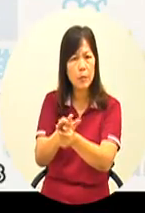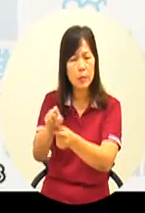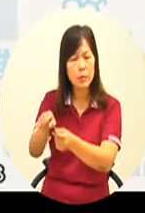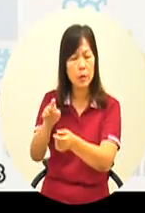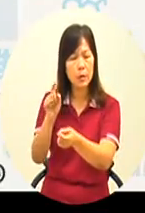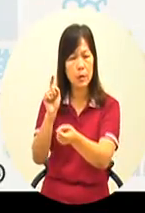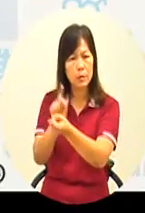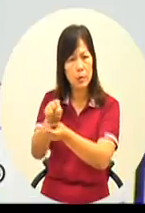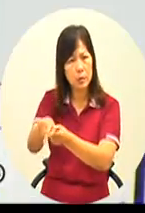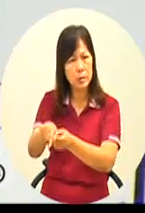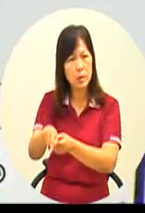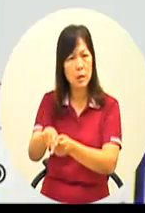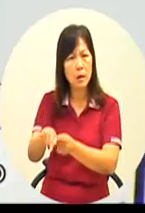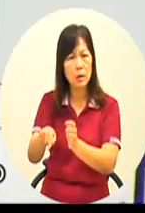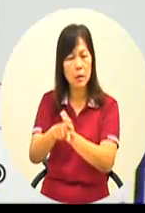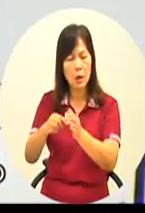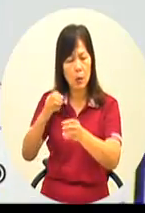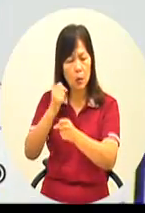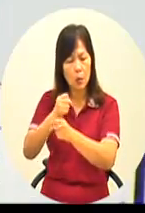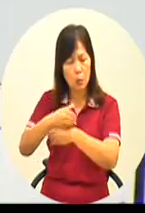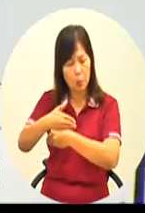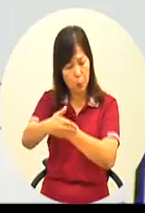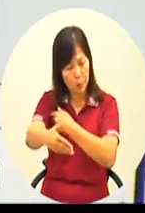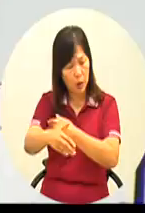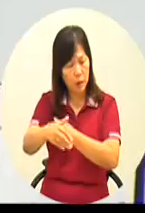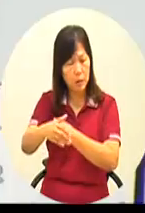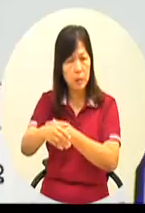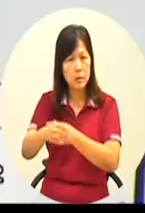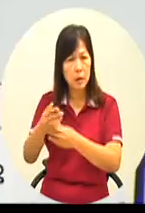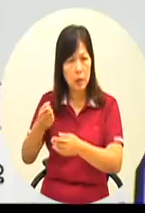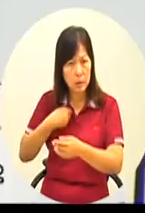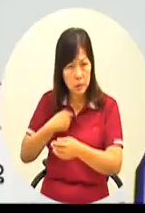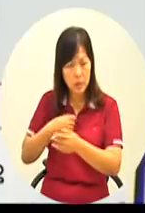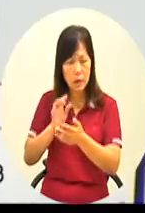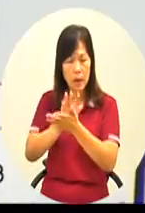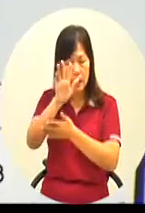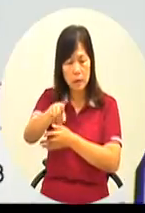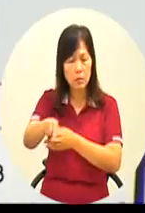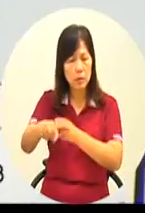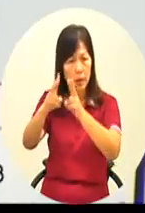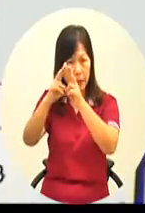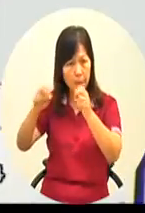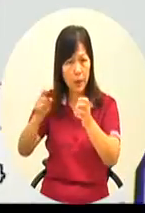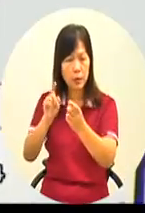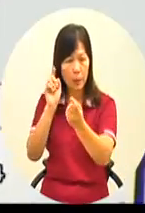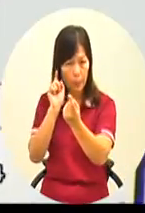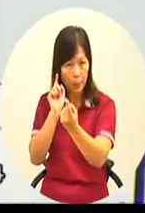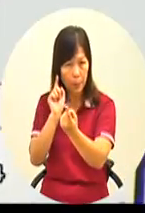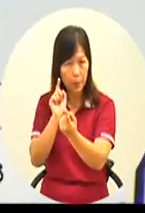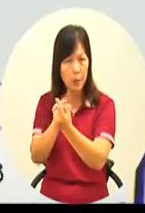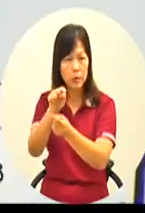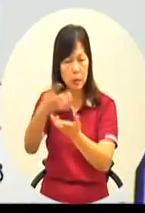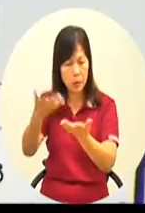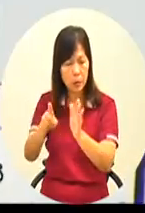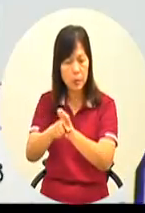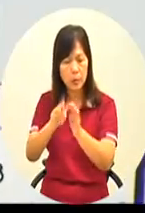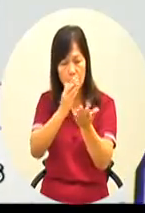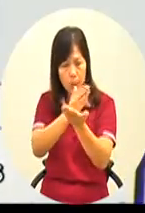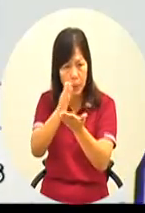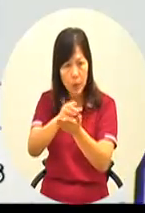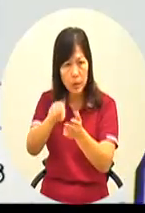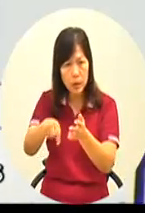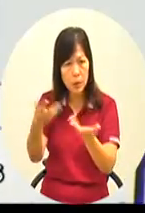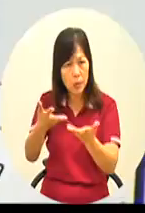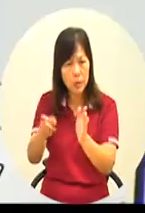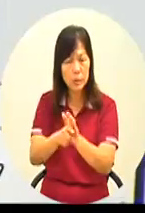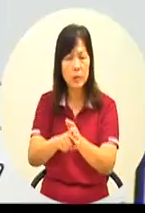样子一个进度的掌握，那以及未来临水宫他们所要面对要处理的事情的相关经验，